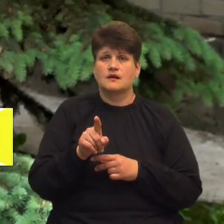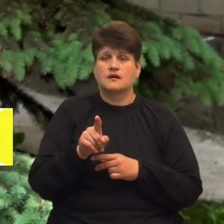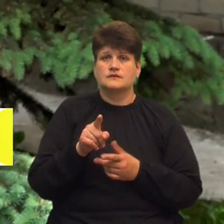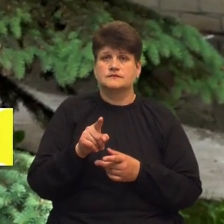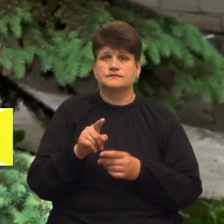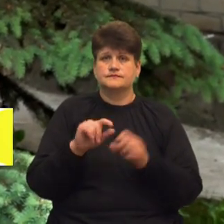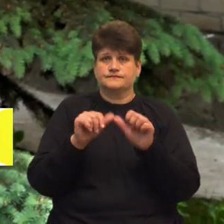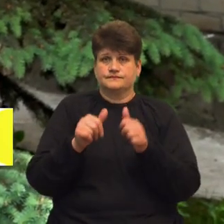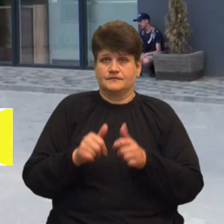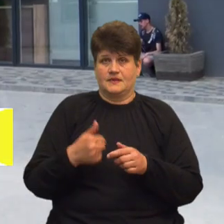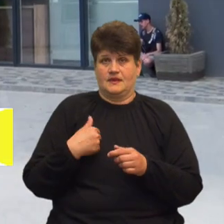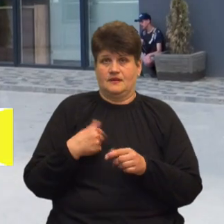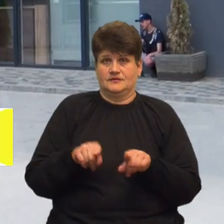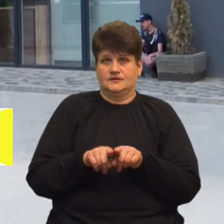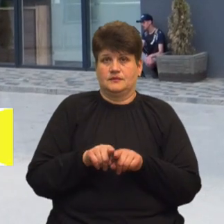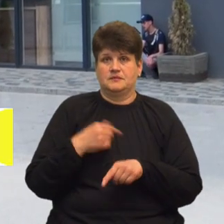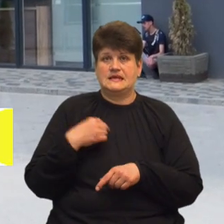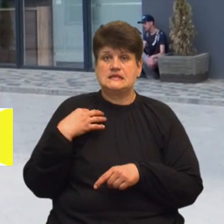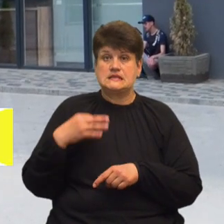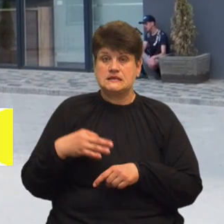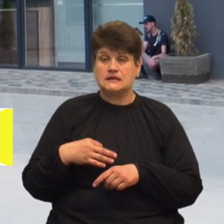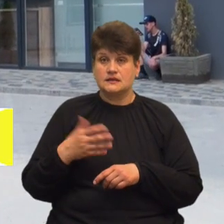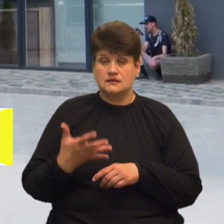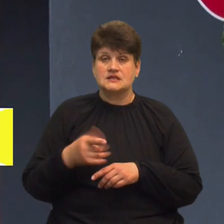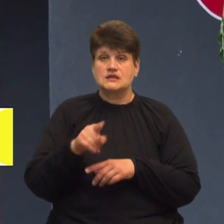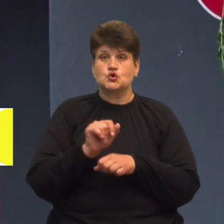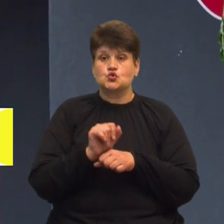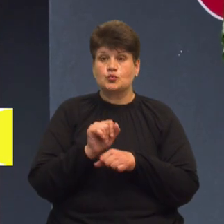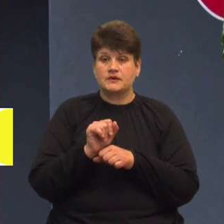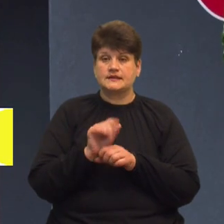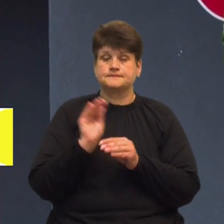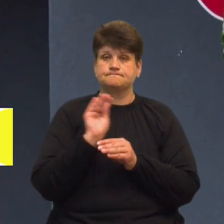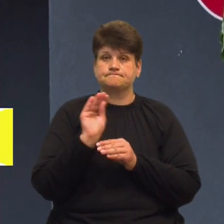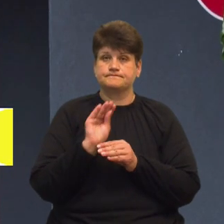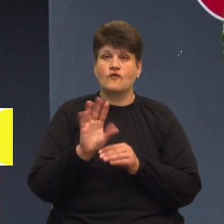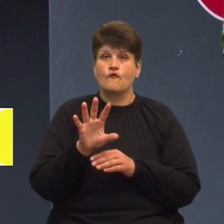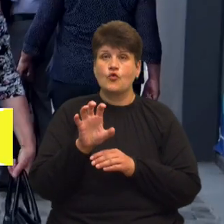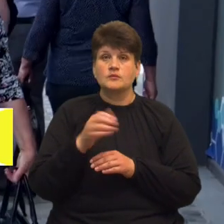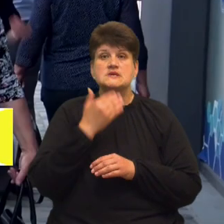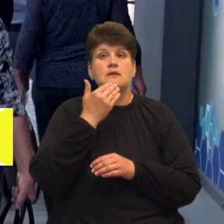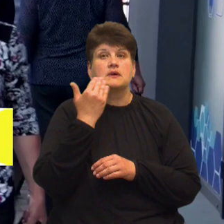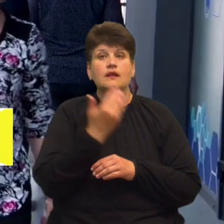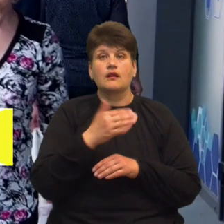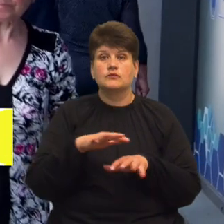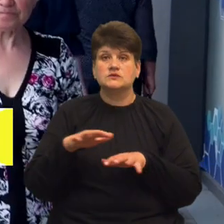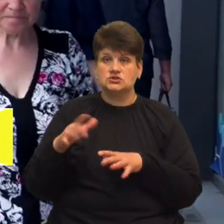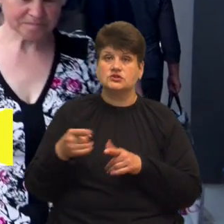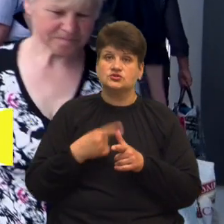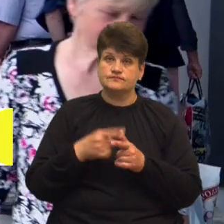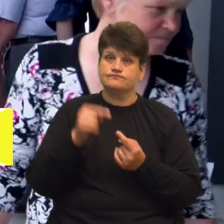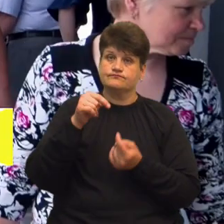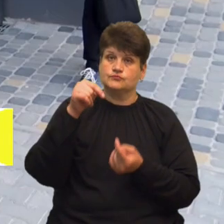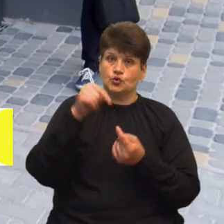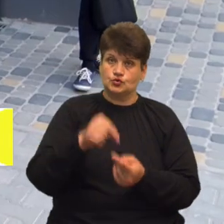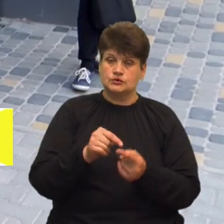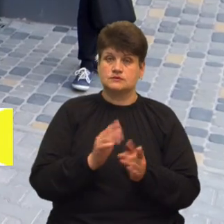дуже нагадала мені мого сина. Саме з цієї зупинки Леся Орляк опублікувала фото. Ми запитали місцевих, чи влаштовує їх благоустрій.